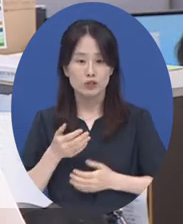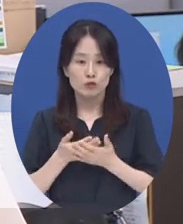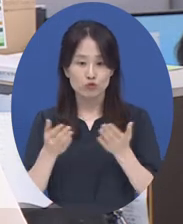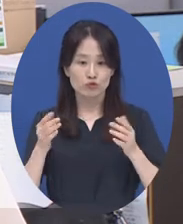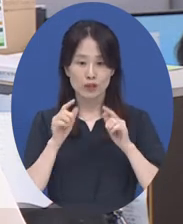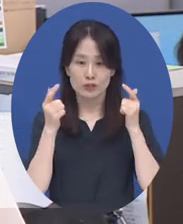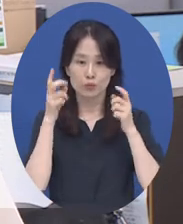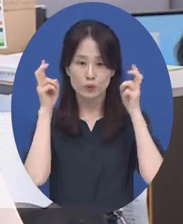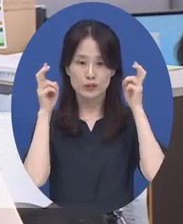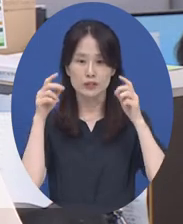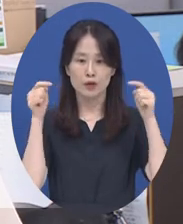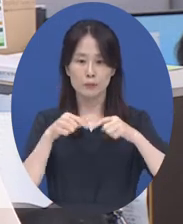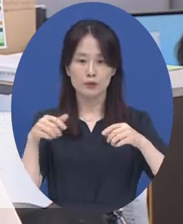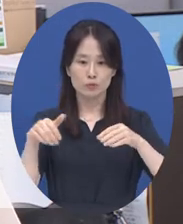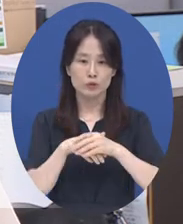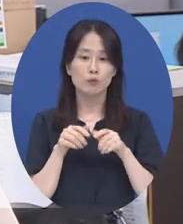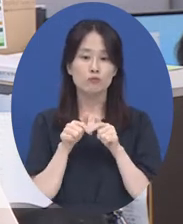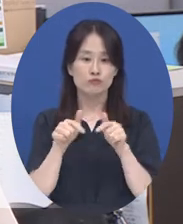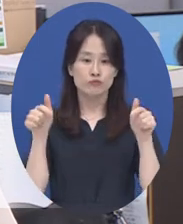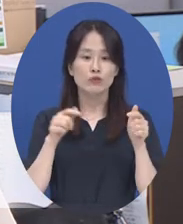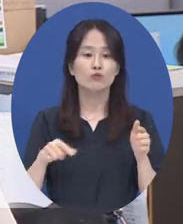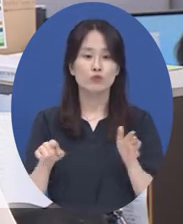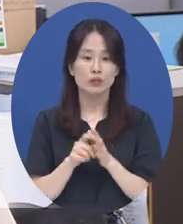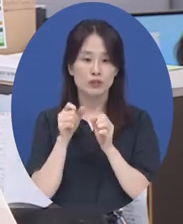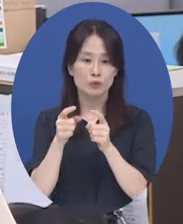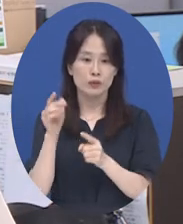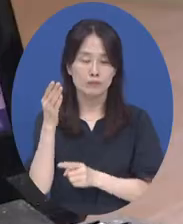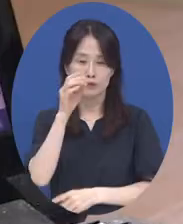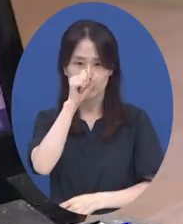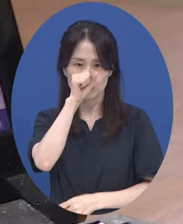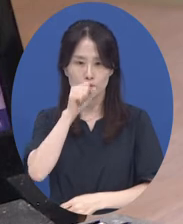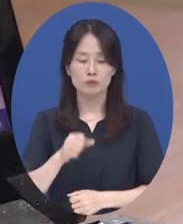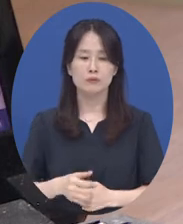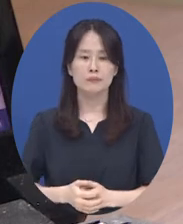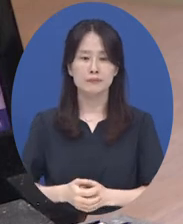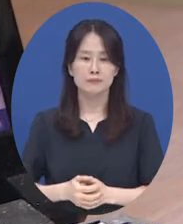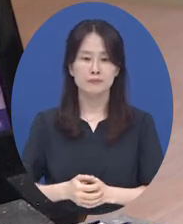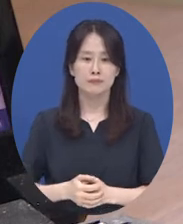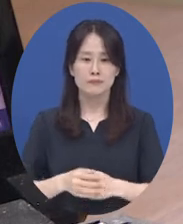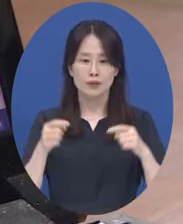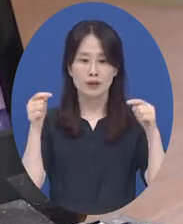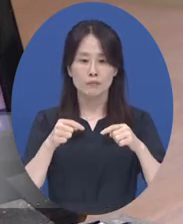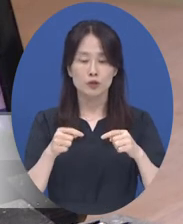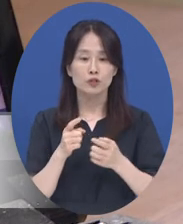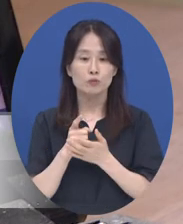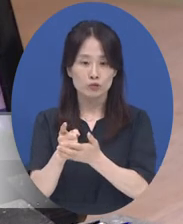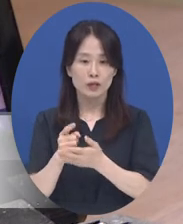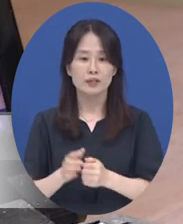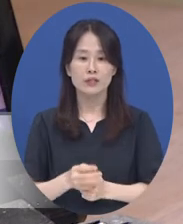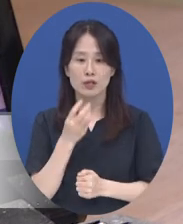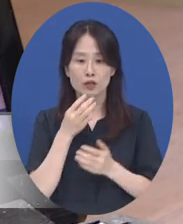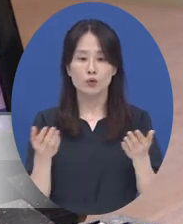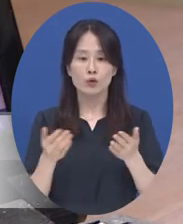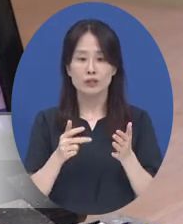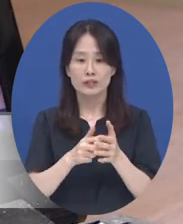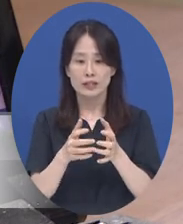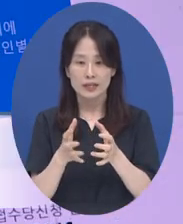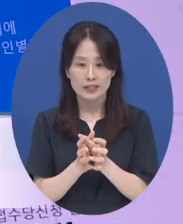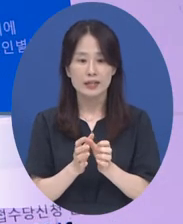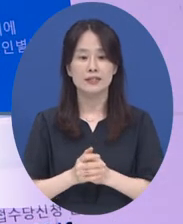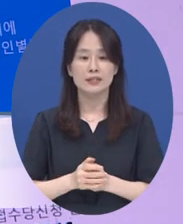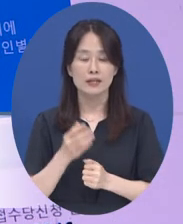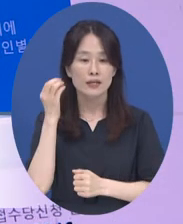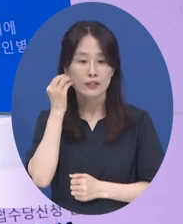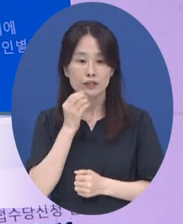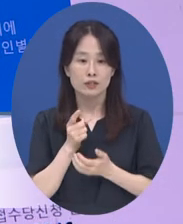기업에서 면접 문화를 확산할 수 있는 계기가 되었으면 좋겠습니다 천연 면접 수당 신청은 경우도 일자리 재단 플랫폼 자바에서